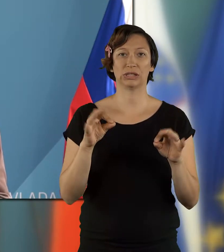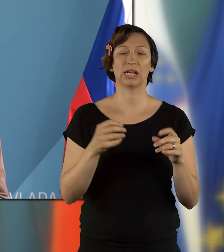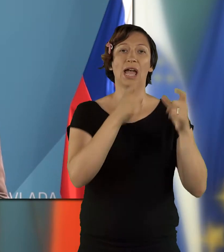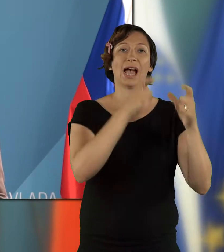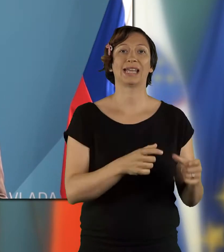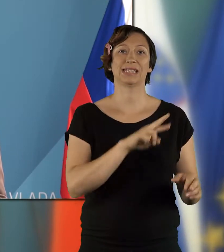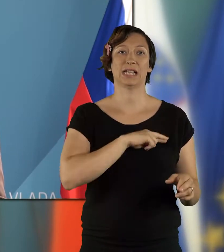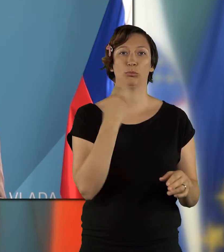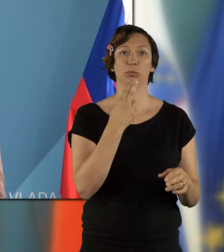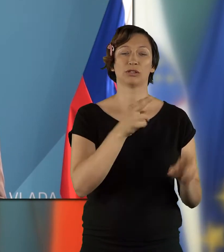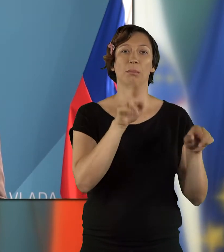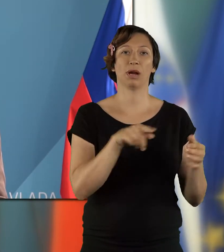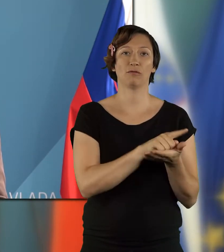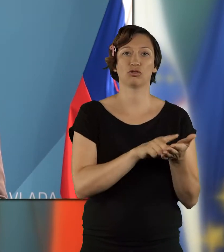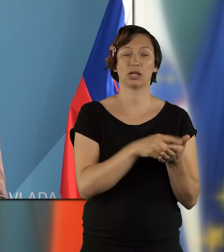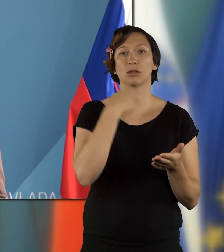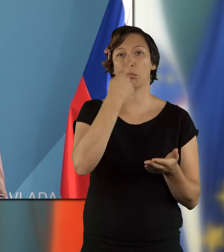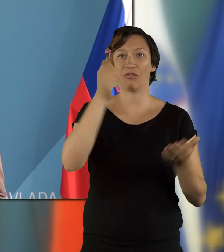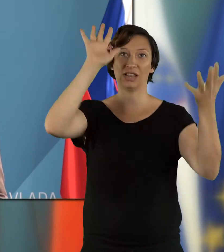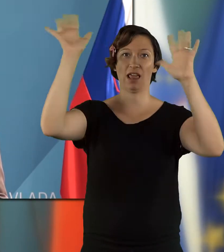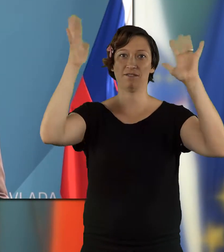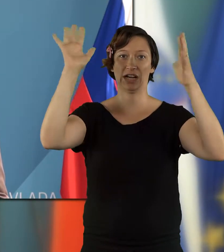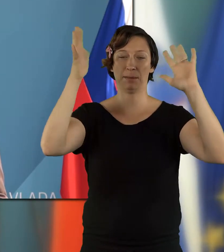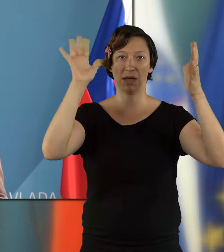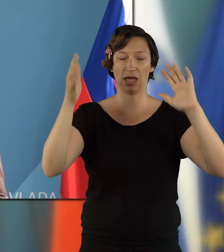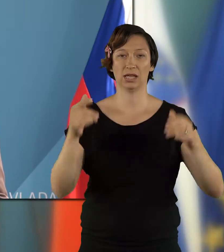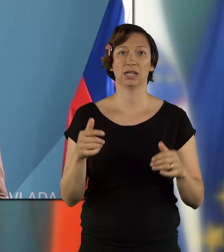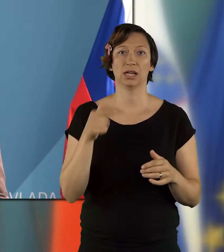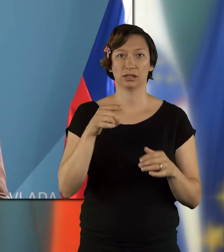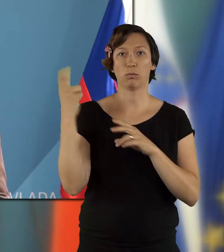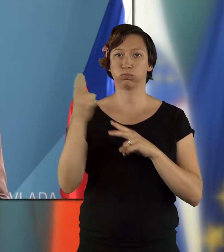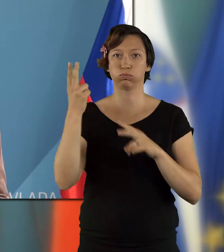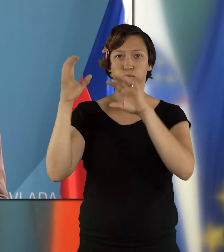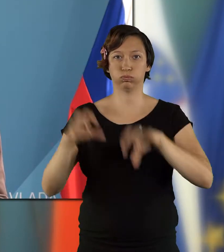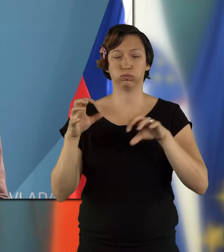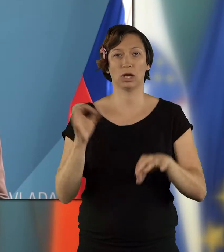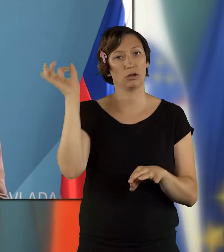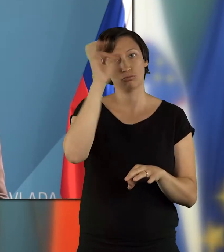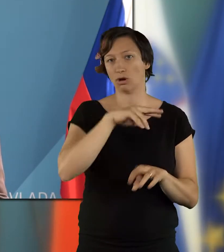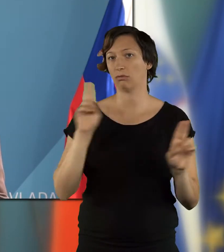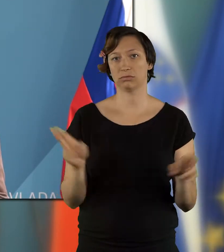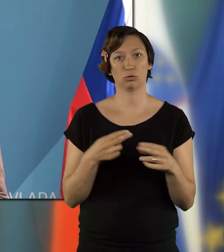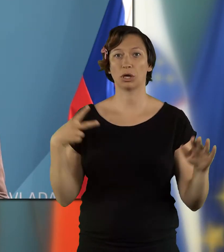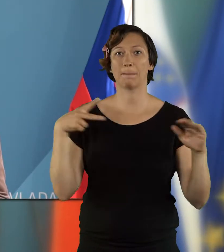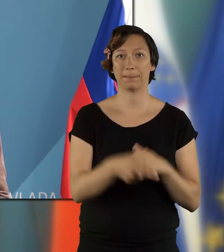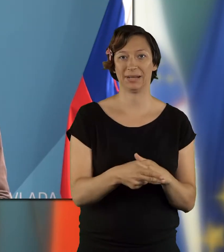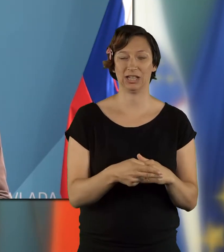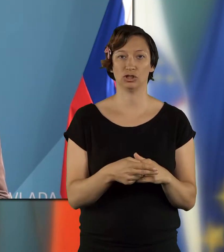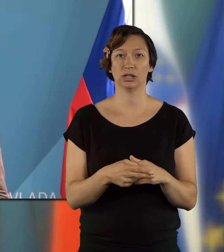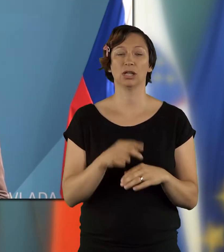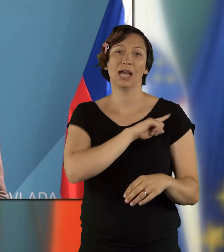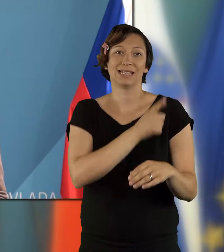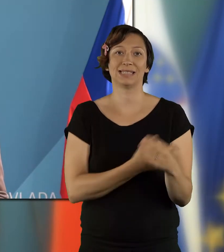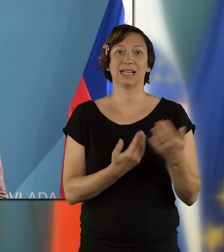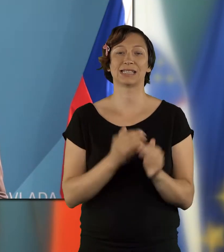Agencija Republike Slovenije pravočasno napovedala napoved tega neurja, ki ga žal ni bilo mogoče preprečiti, da so